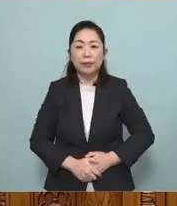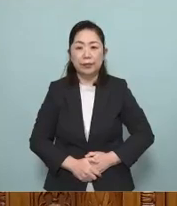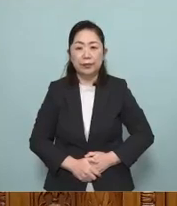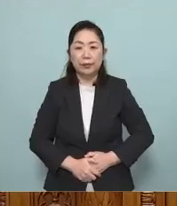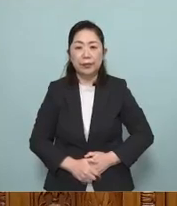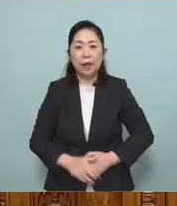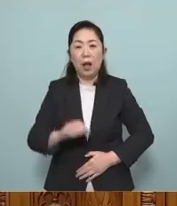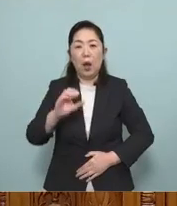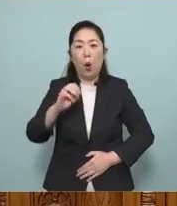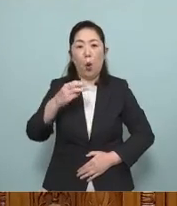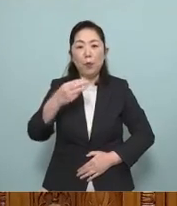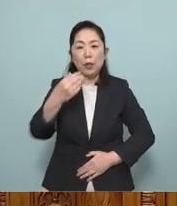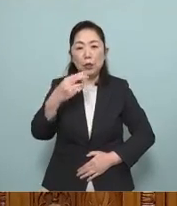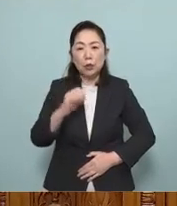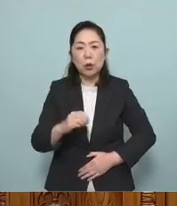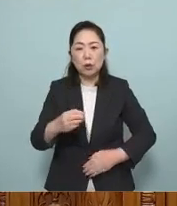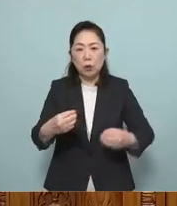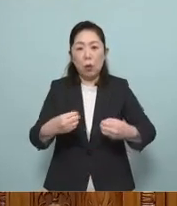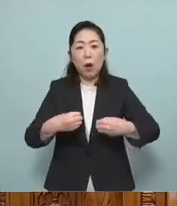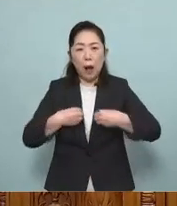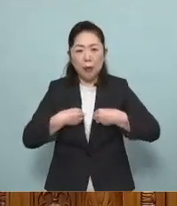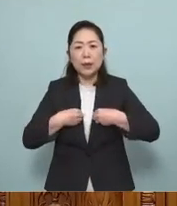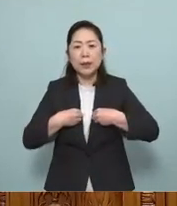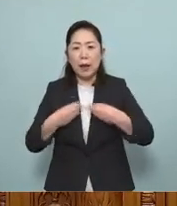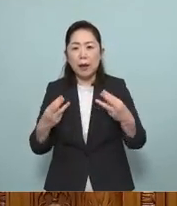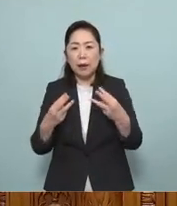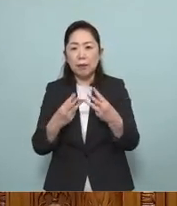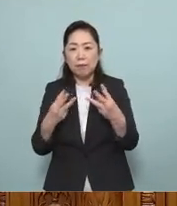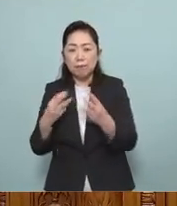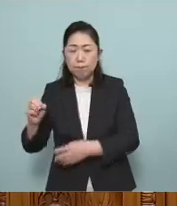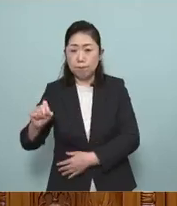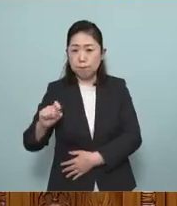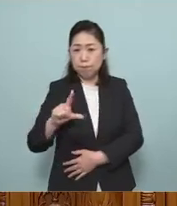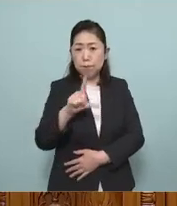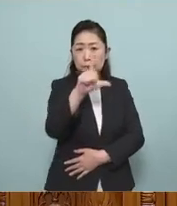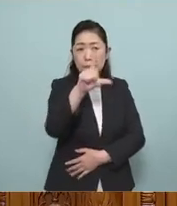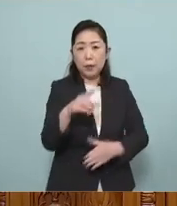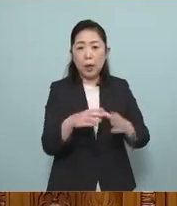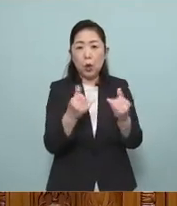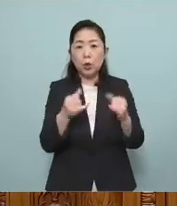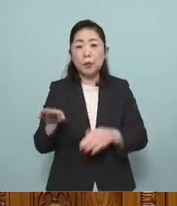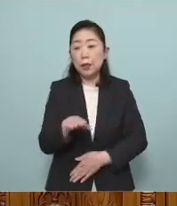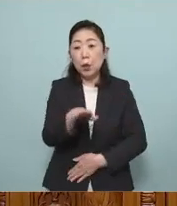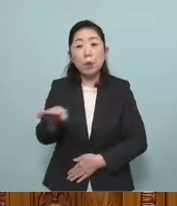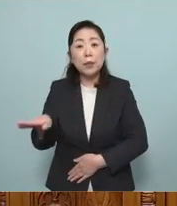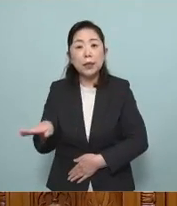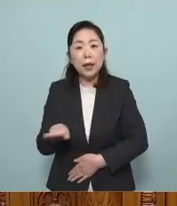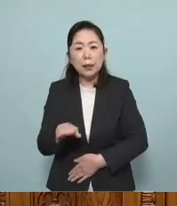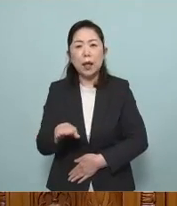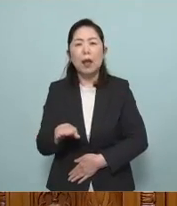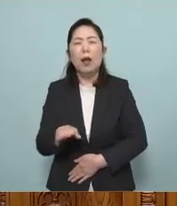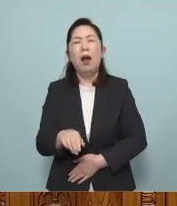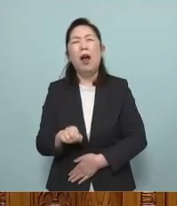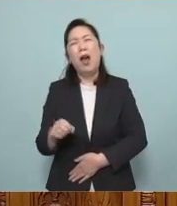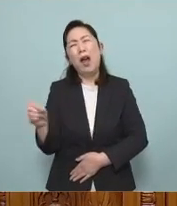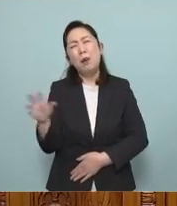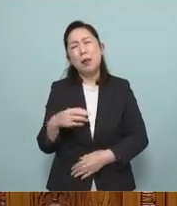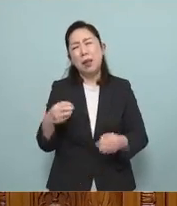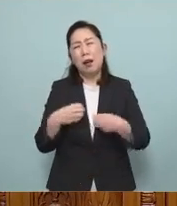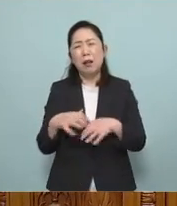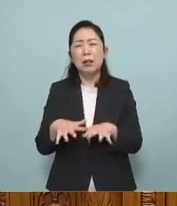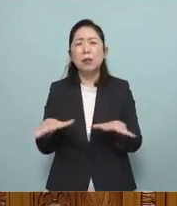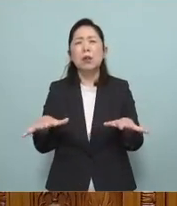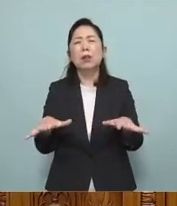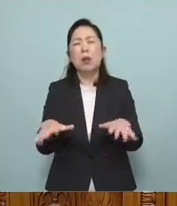オミクロン株による感染が拡大しています。国民の皆さんのまたか、いい加減にしてく